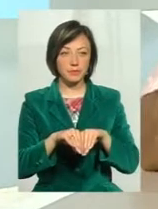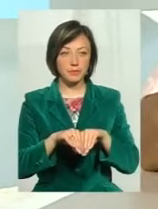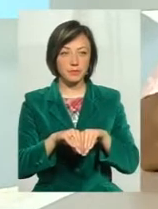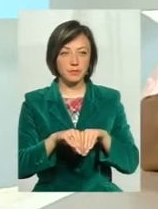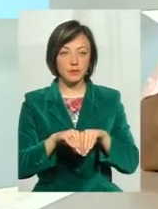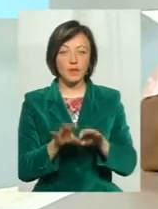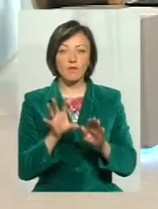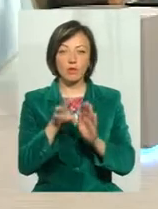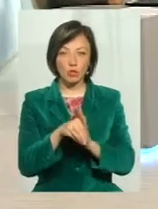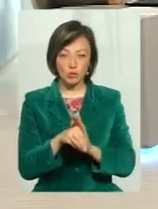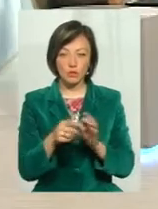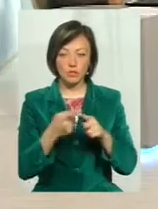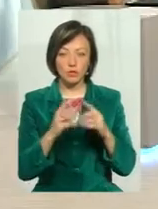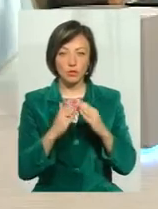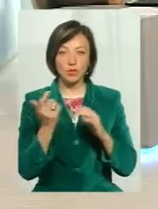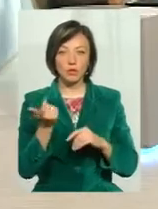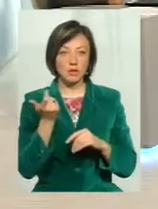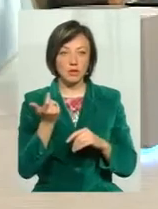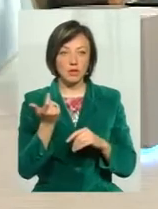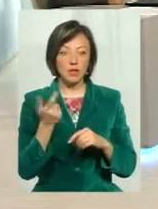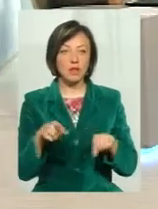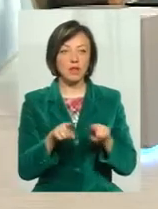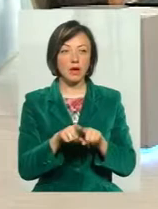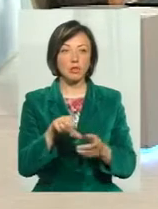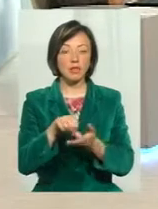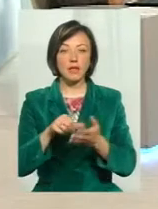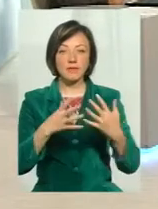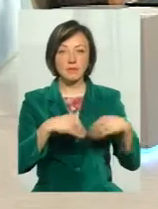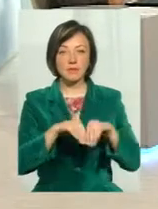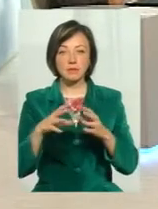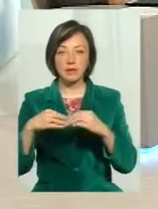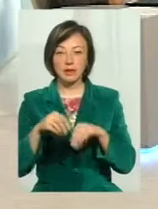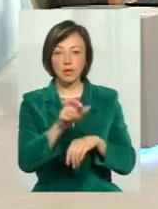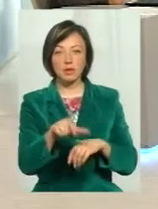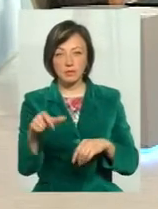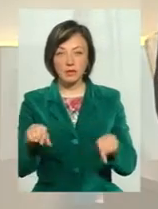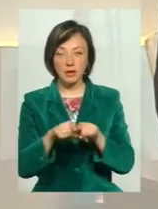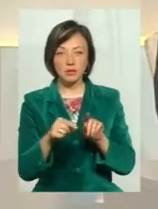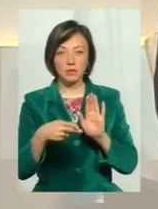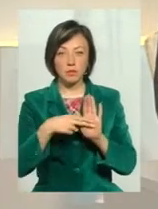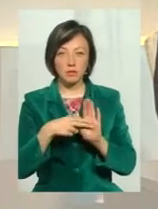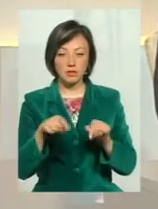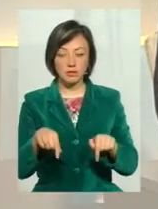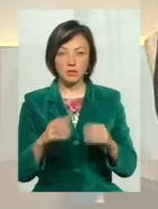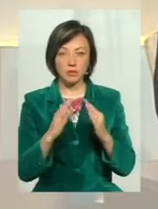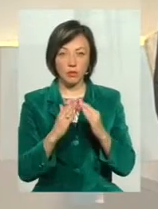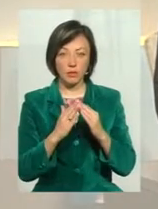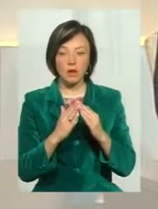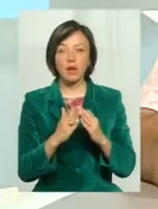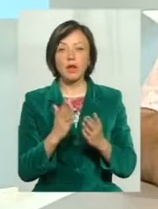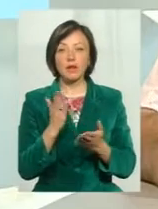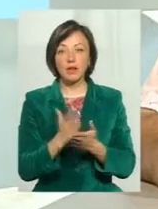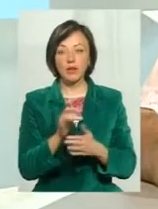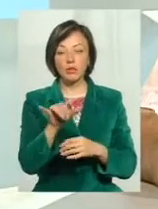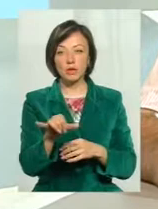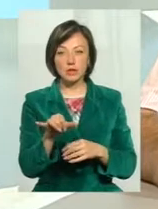яка включена в домогосподарство, а також членів сім'ї цих осіб, які також зареєстровані в домогосподарстві, наявність у